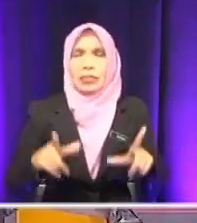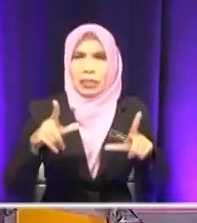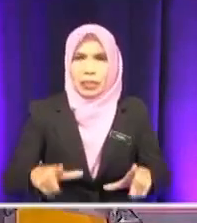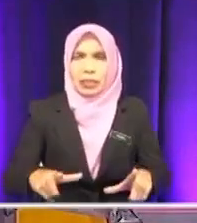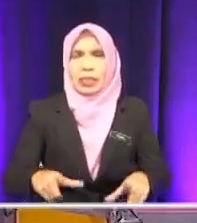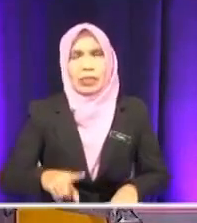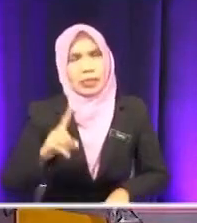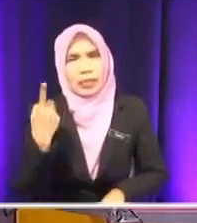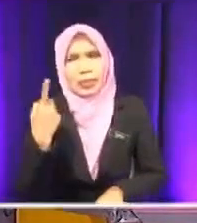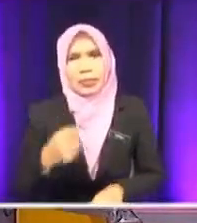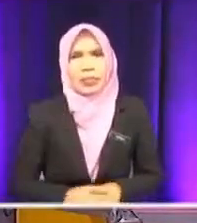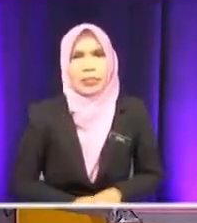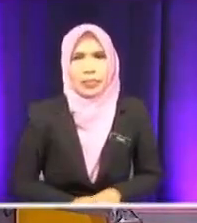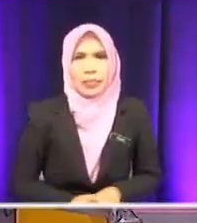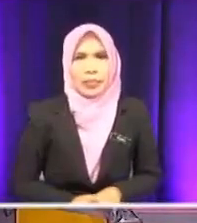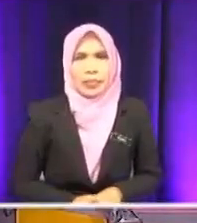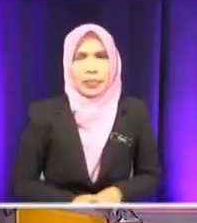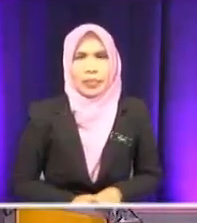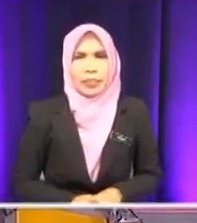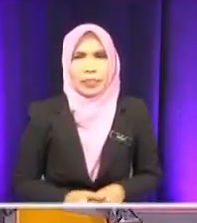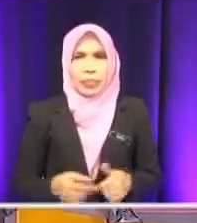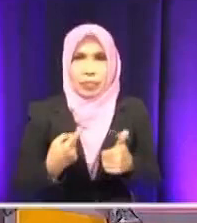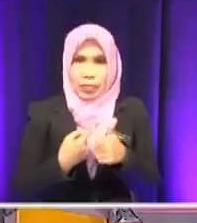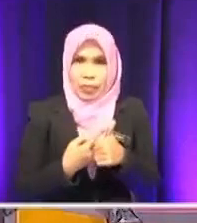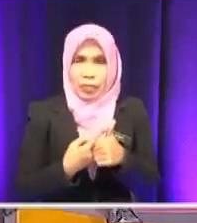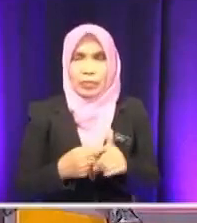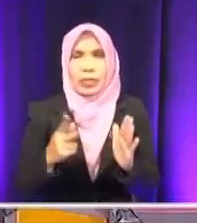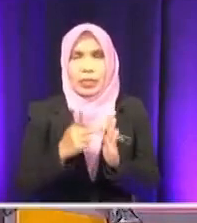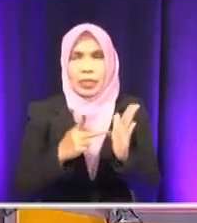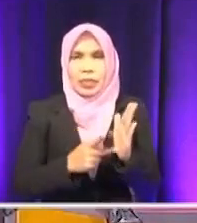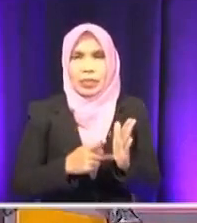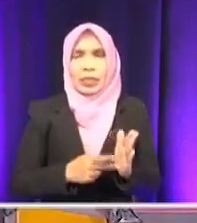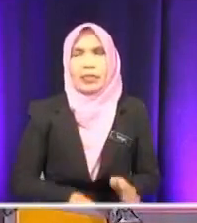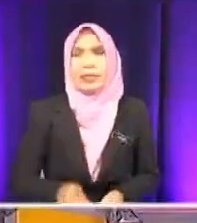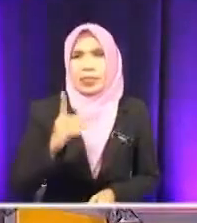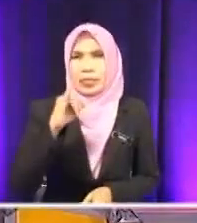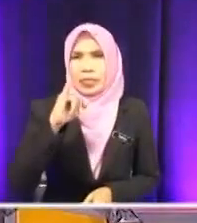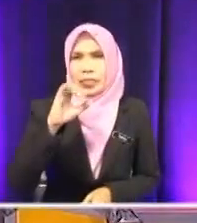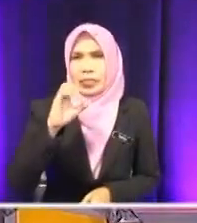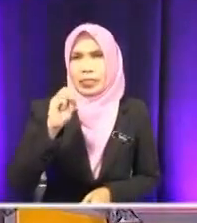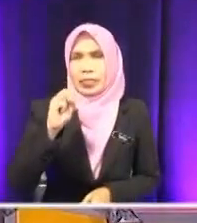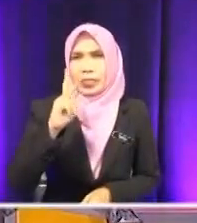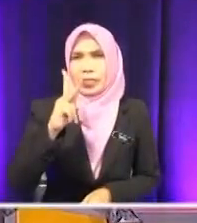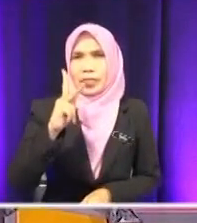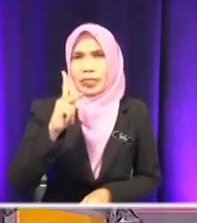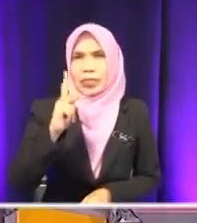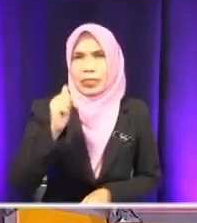saja pertama gitu Oke jadi discount ada yang buat teknik